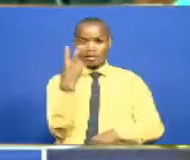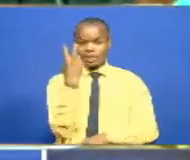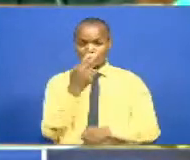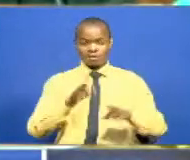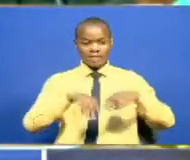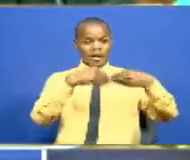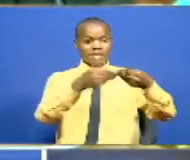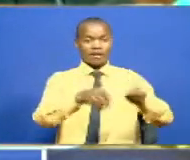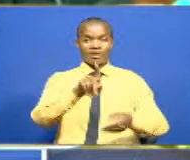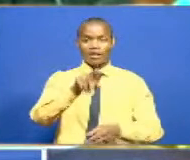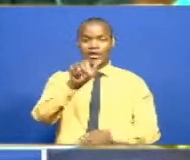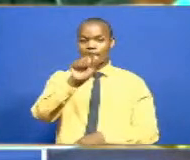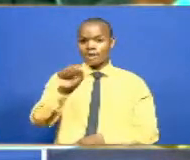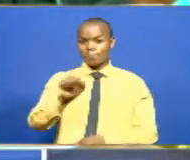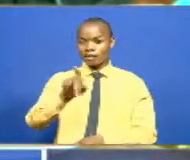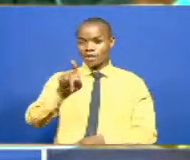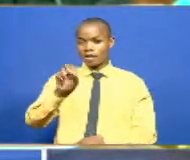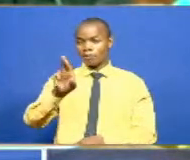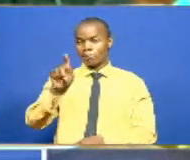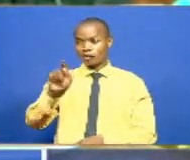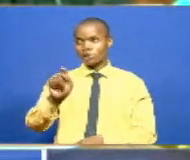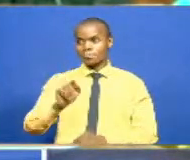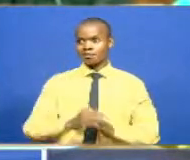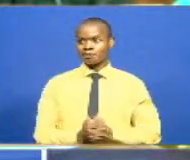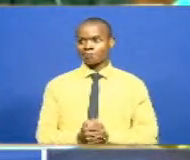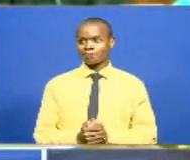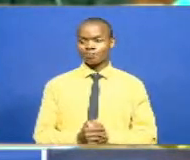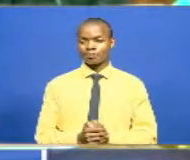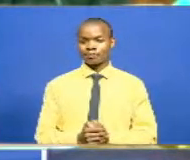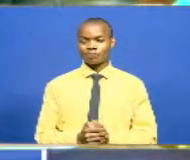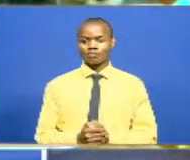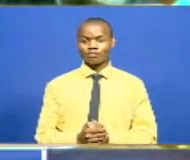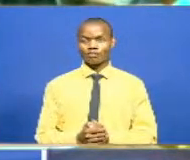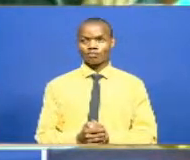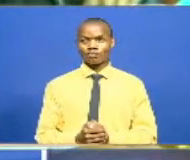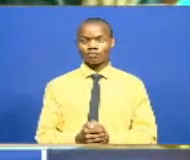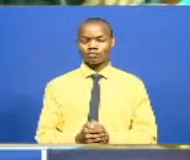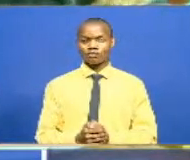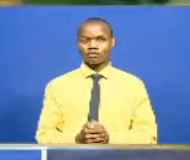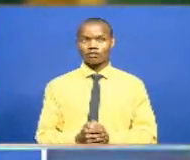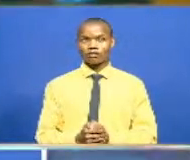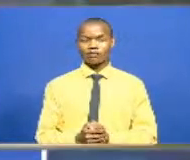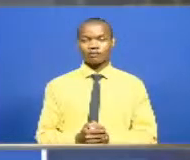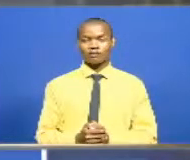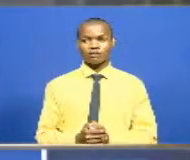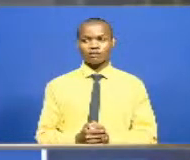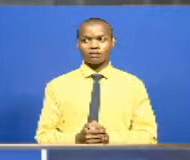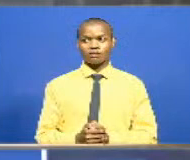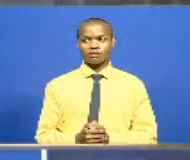mahakamani. Nikiripotia Darubini, jina langu Sarafina Robi.